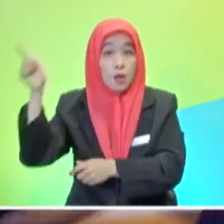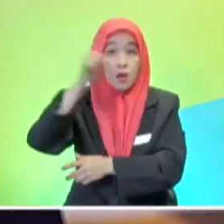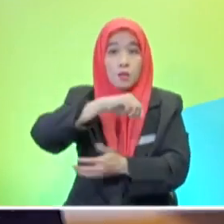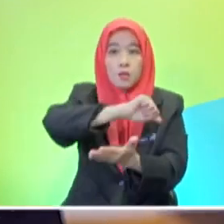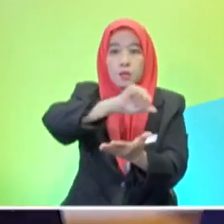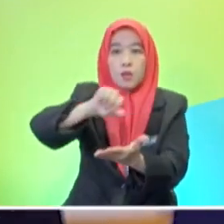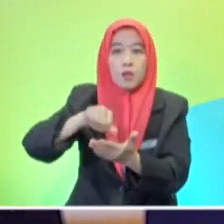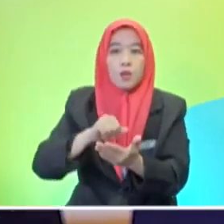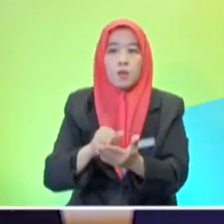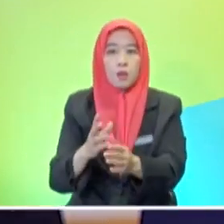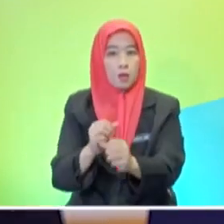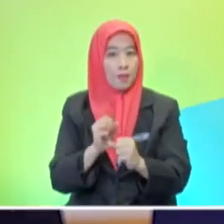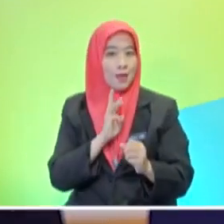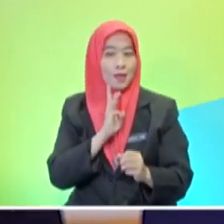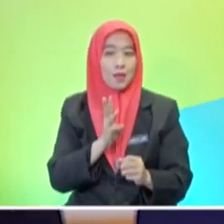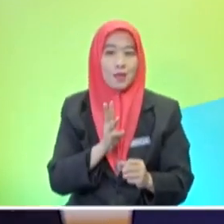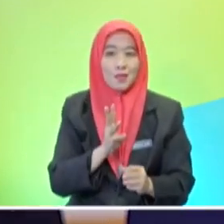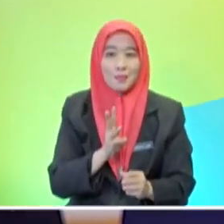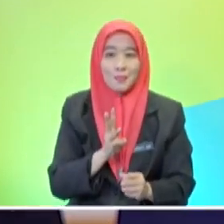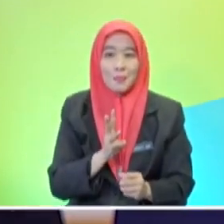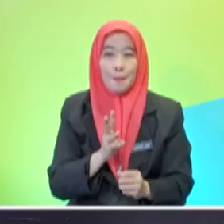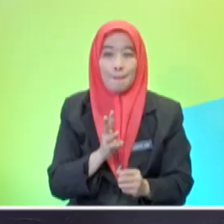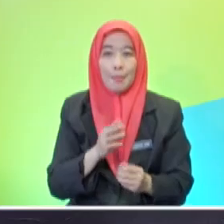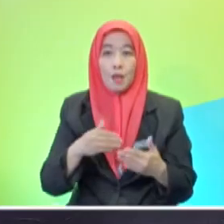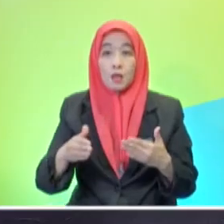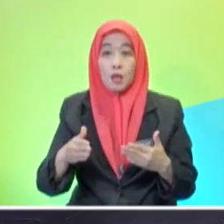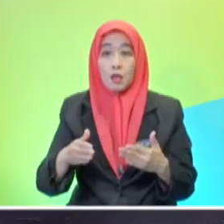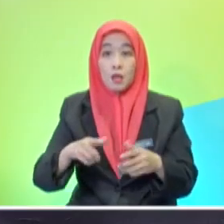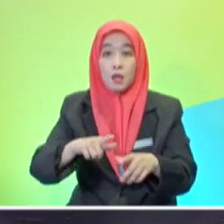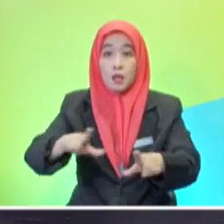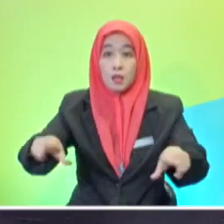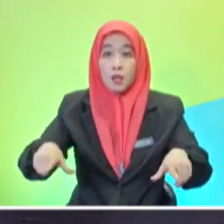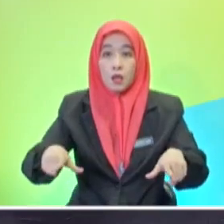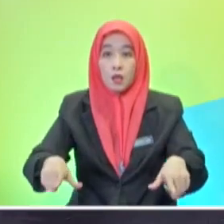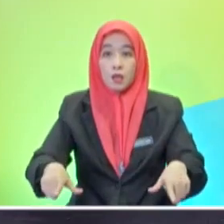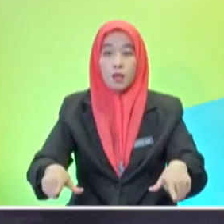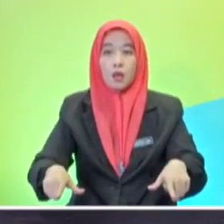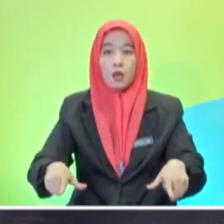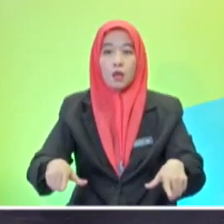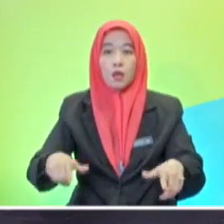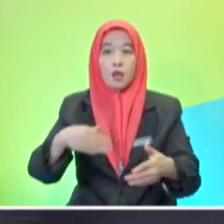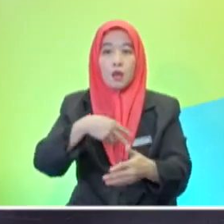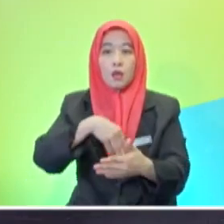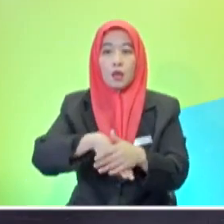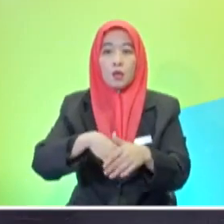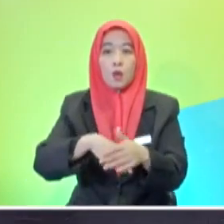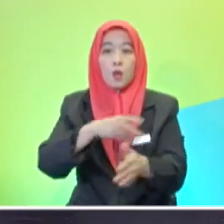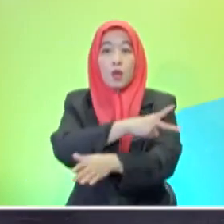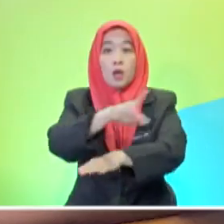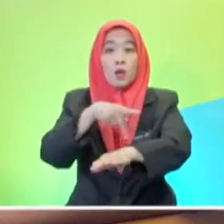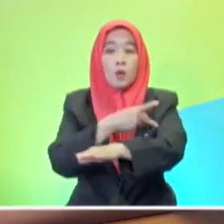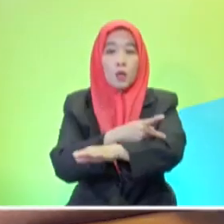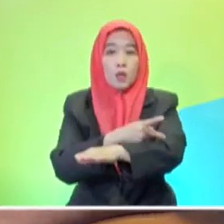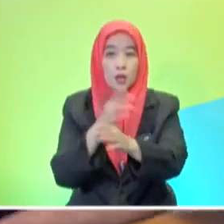dapatlah air. Okey. Kemudian diletakkan di tempat kawasan yang terbuka lah dalam video tadi itu kan? Okey. Jadi dia dapat